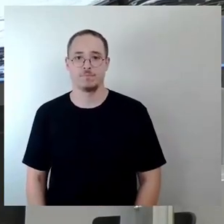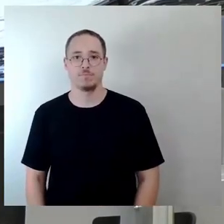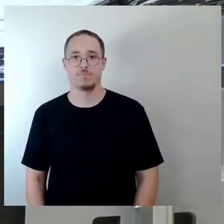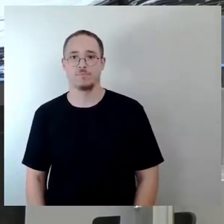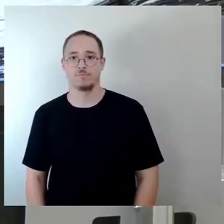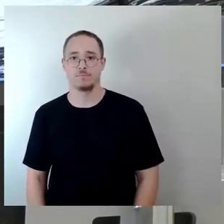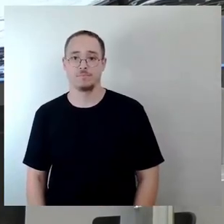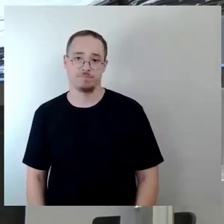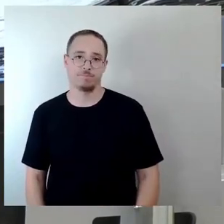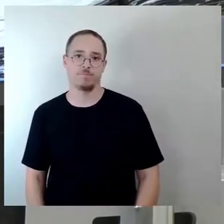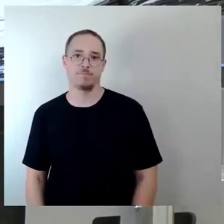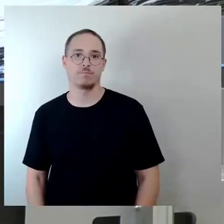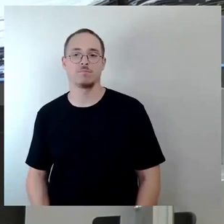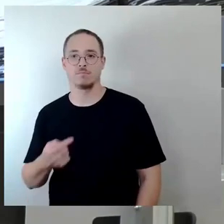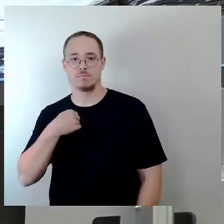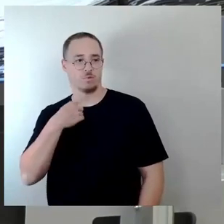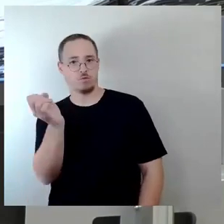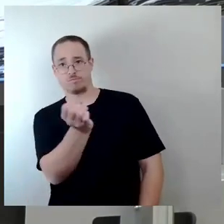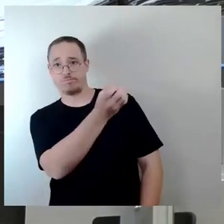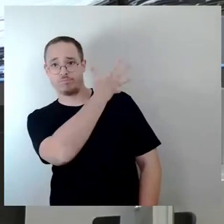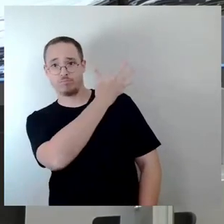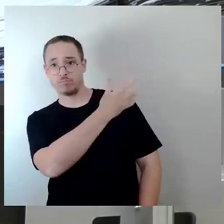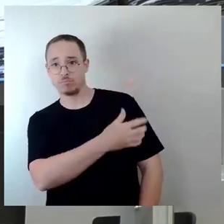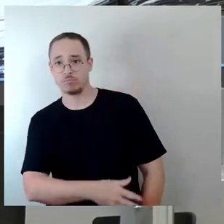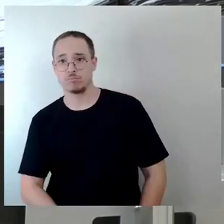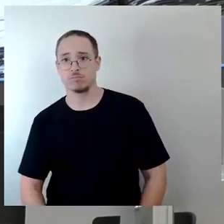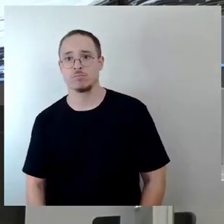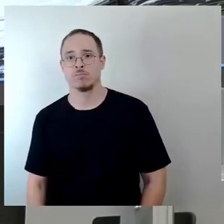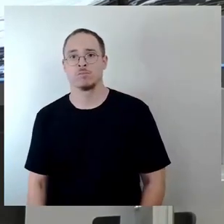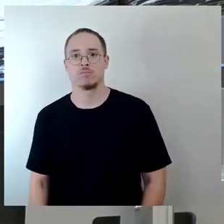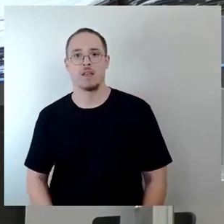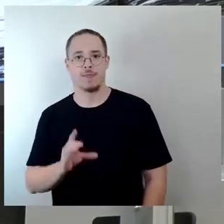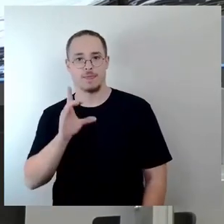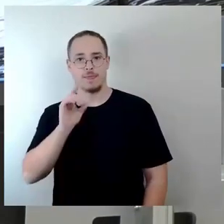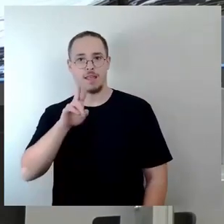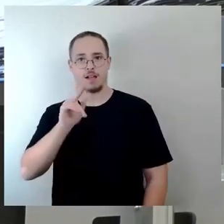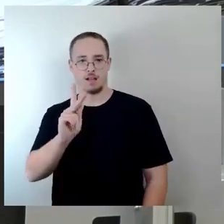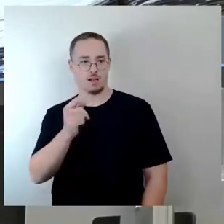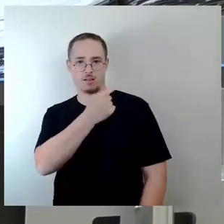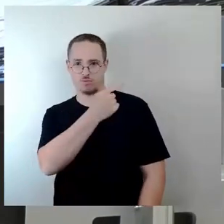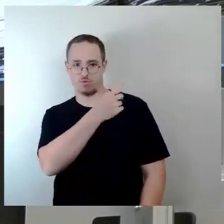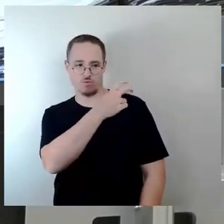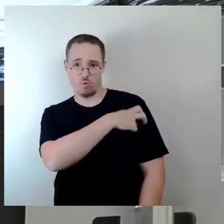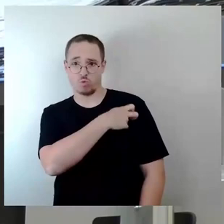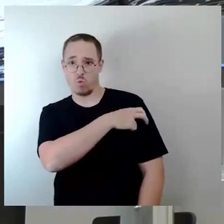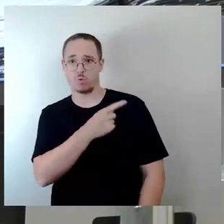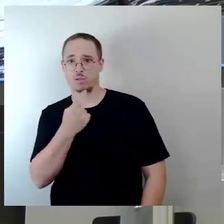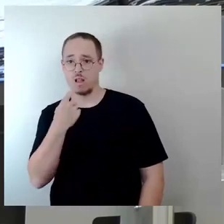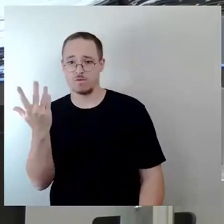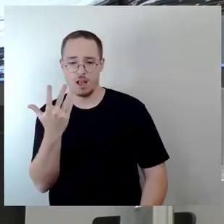Also ich habe das mal in die Wand geworfen, was so das DRK dazu gesagt hat. Es geht um die Altkleidercontainer. Wir wissen alle, dass es